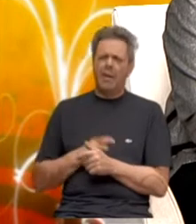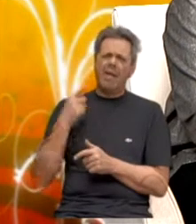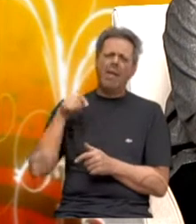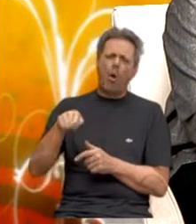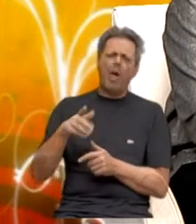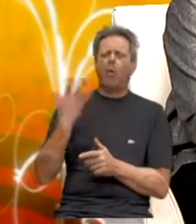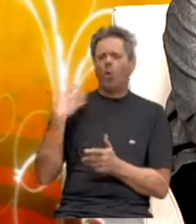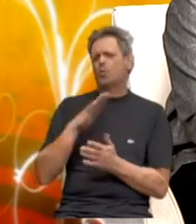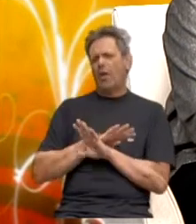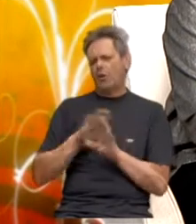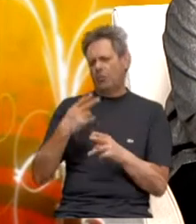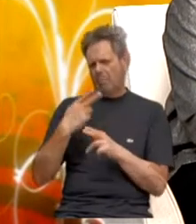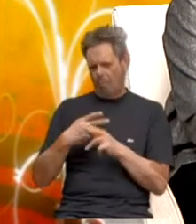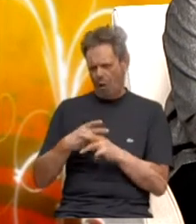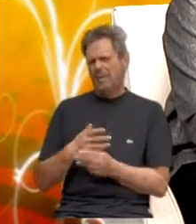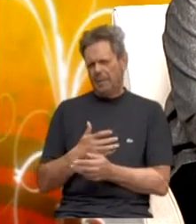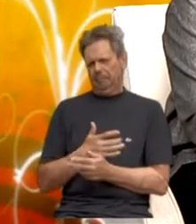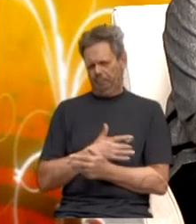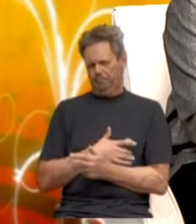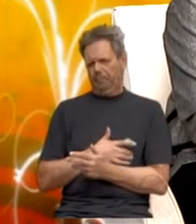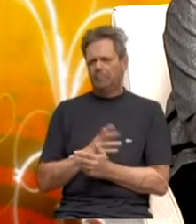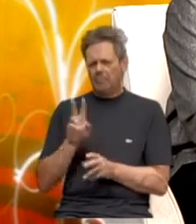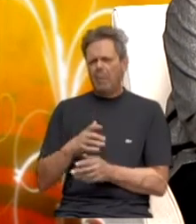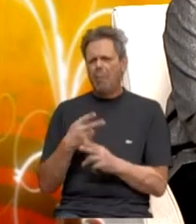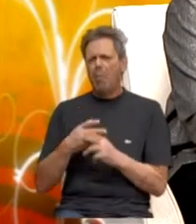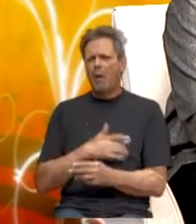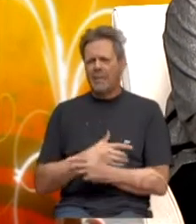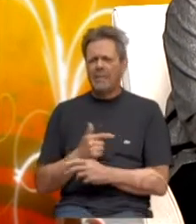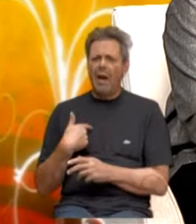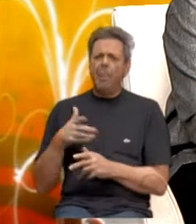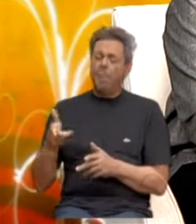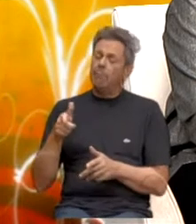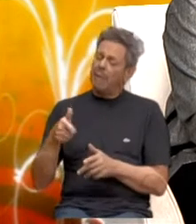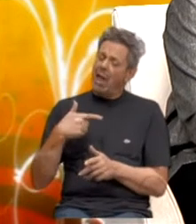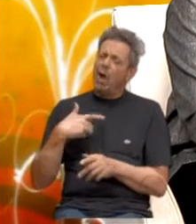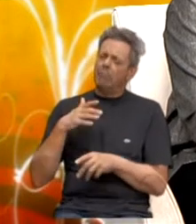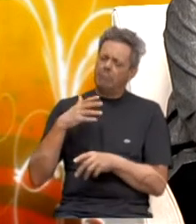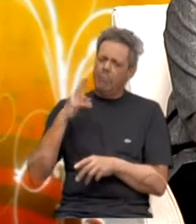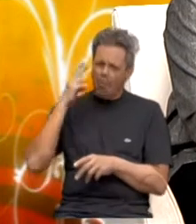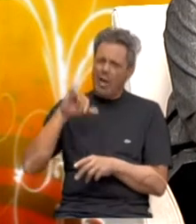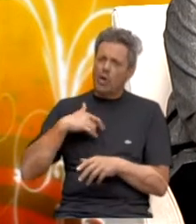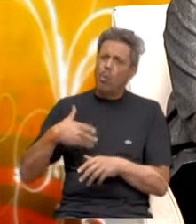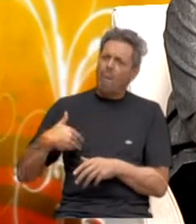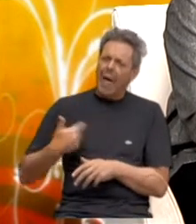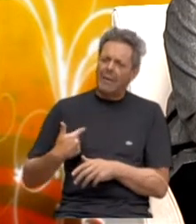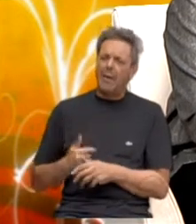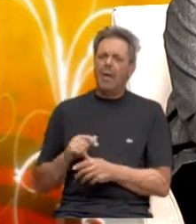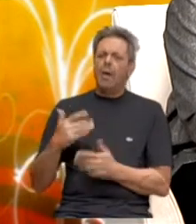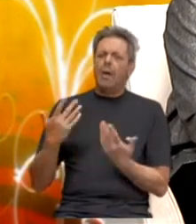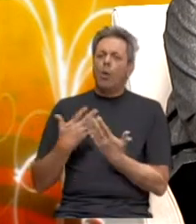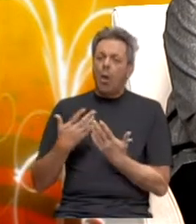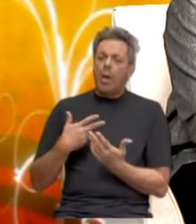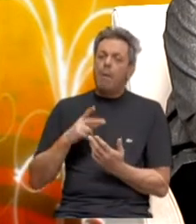imaju razvijenu, manifestiranu srčano-žilnu bolest. Naša ciljna populacija su mladi. Dakle, mladi koji još